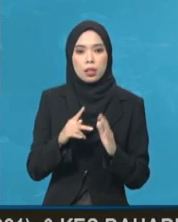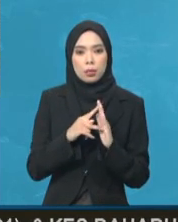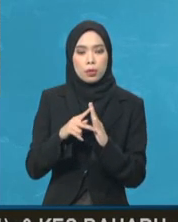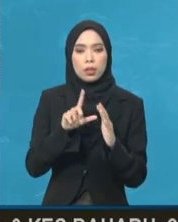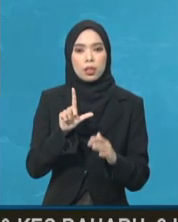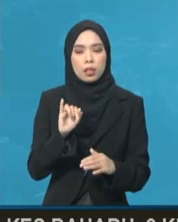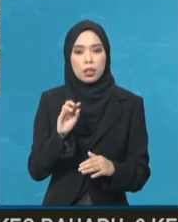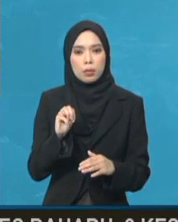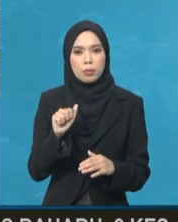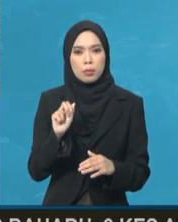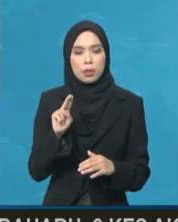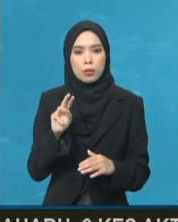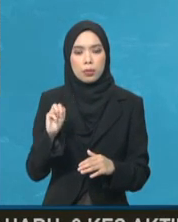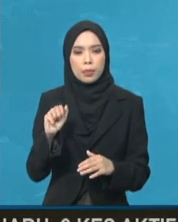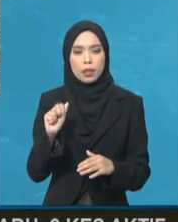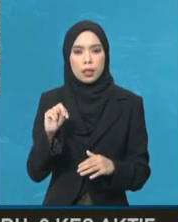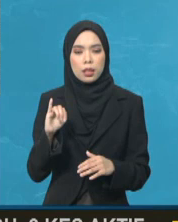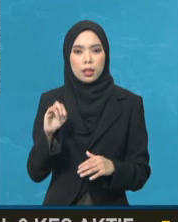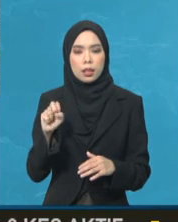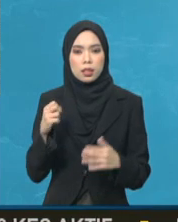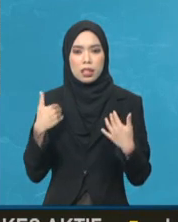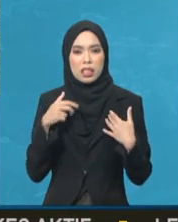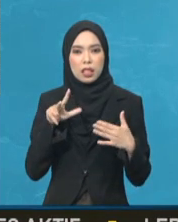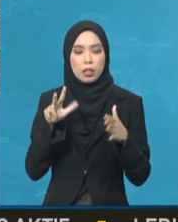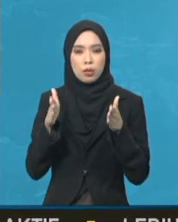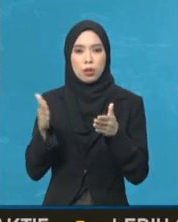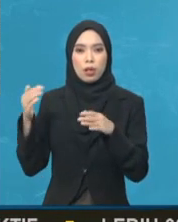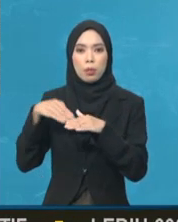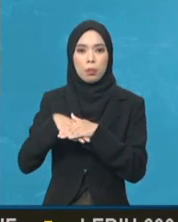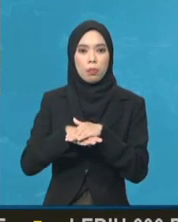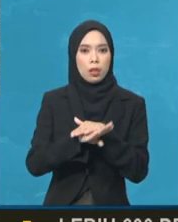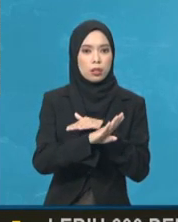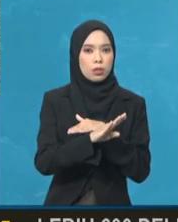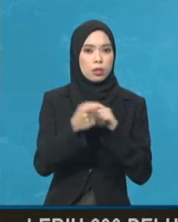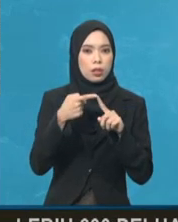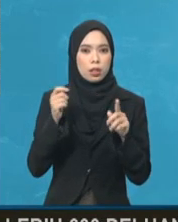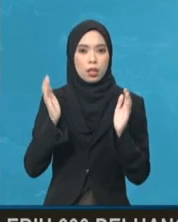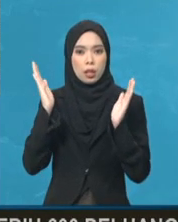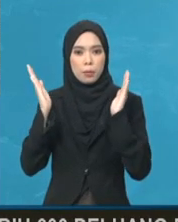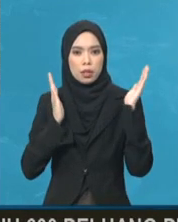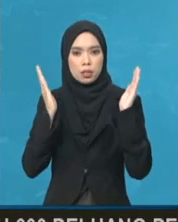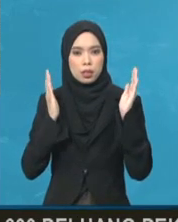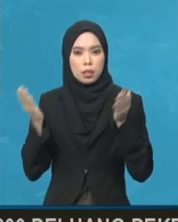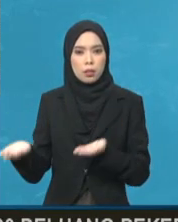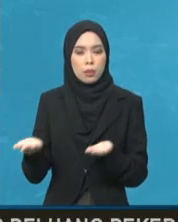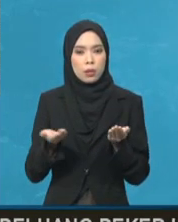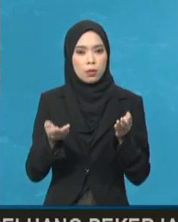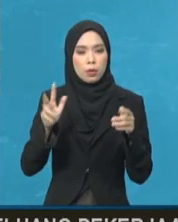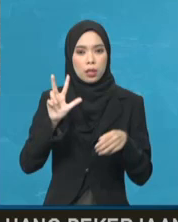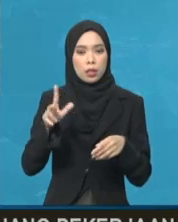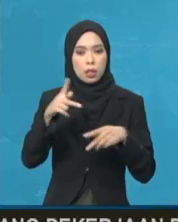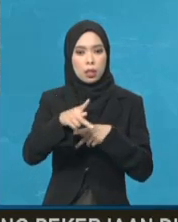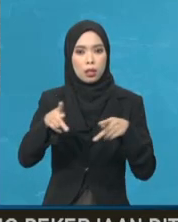individu didapati masuk ke negara ini dari hutan sempadan Negara Jiran Malaysia dengan membawa tiga buah kotak berwarna hitam